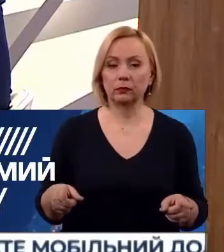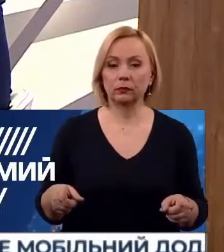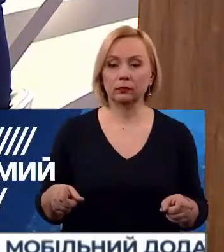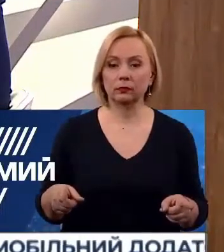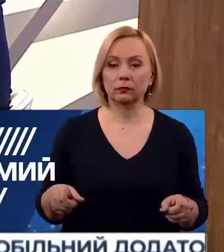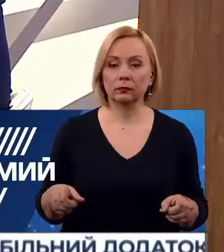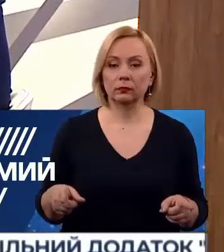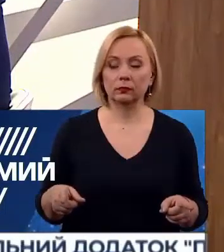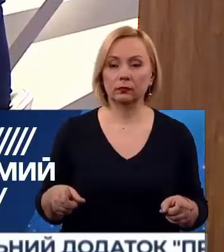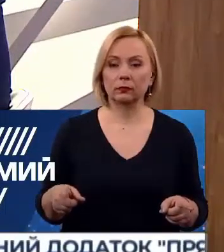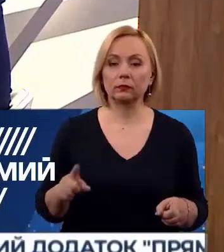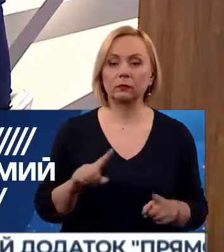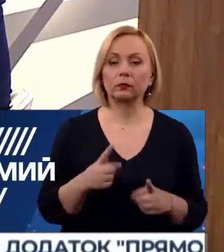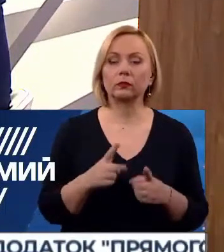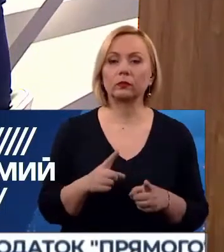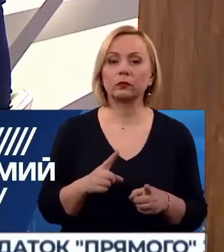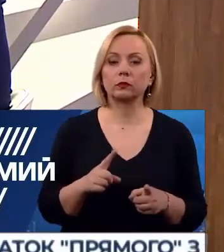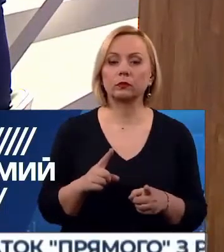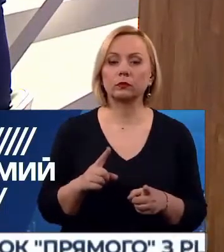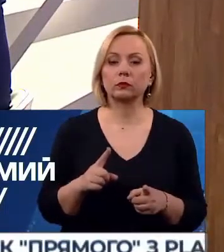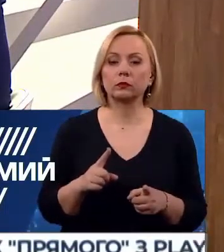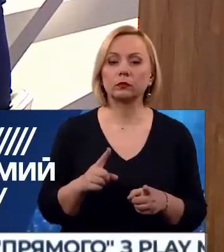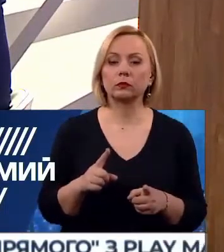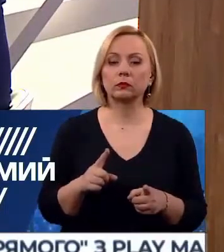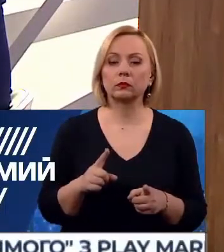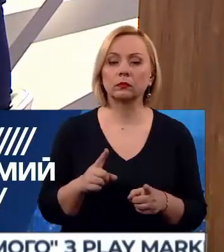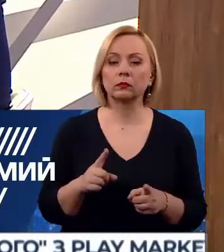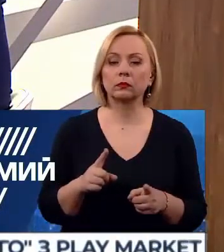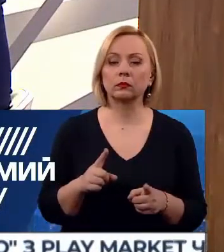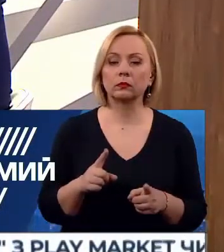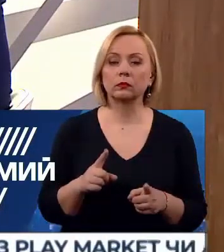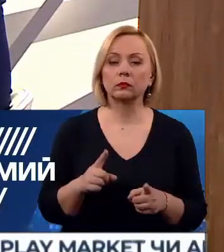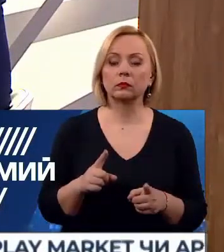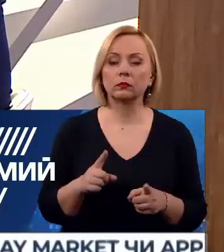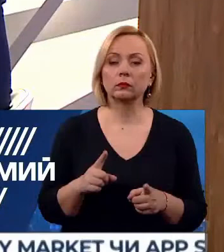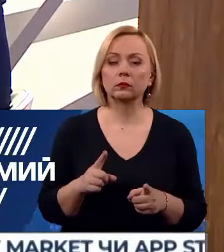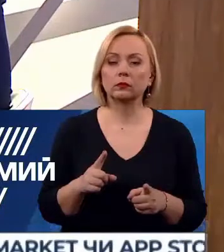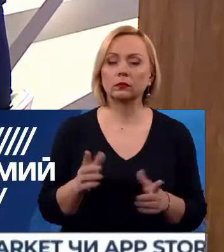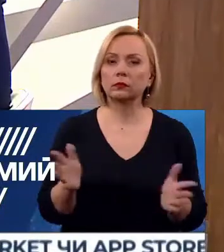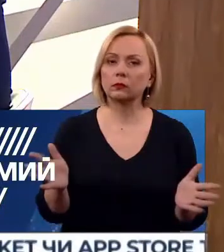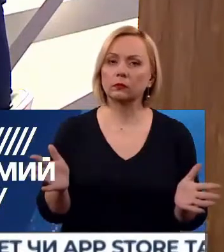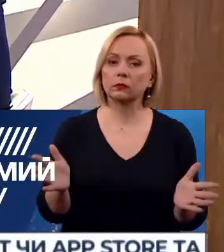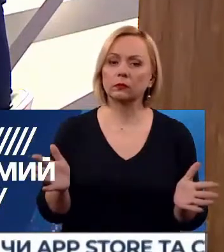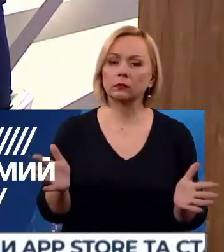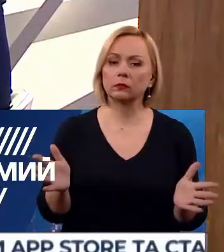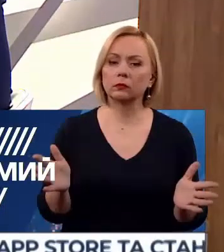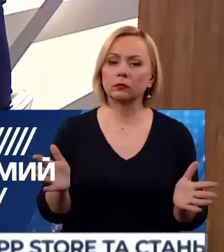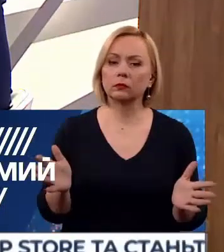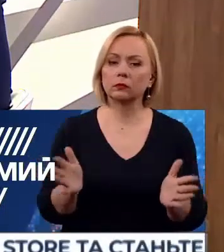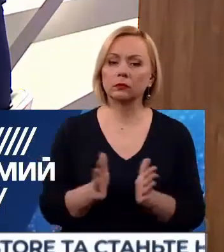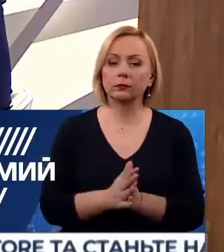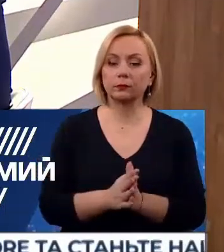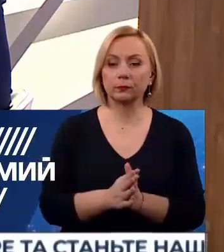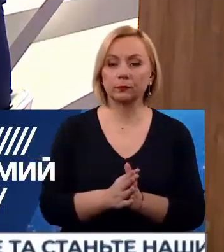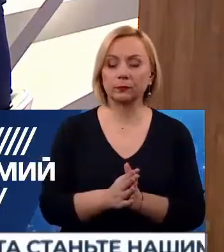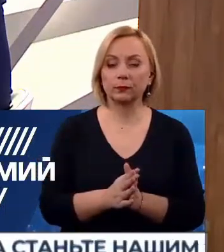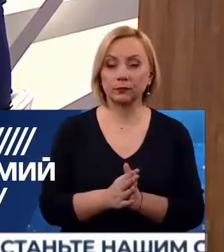тенісі, зрозуміло, і потрібно... Пане Вадим, на жаль, щось... Вадим, на жаль, щось... Так,